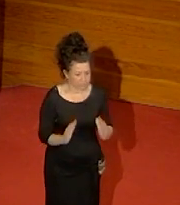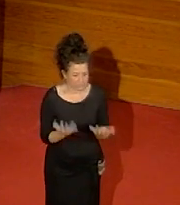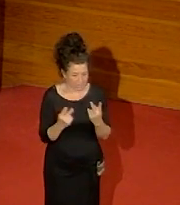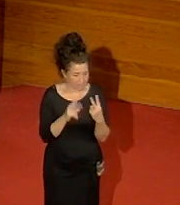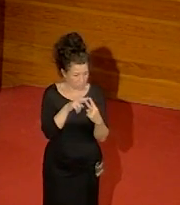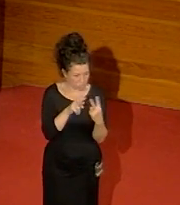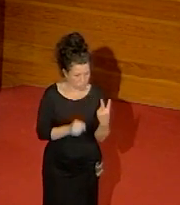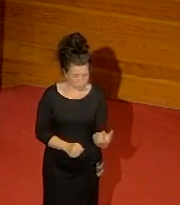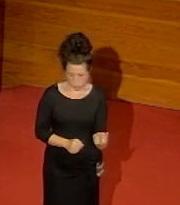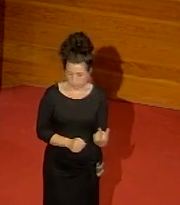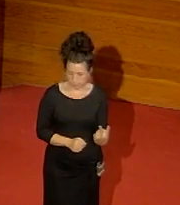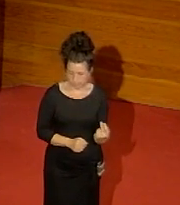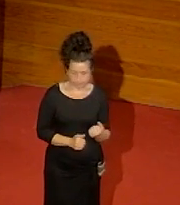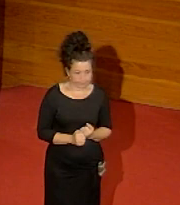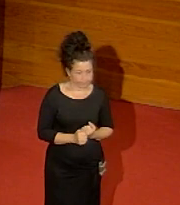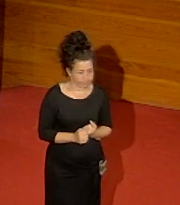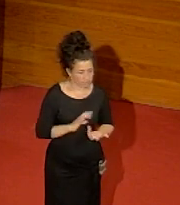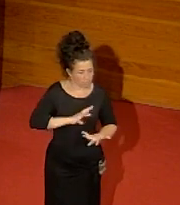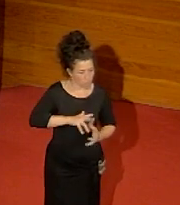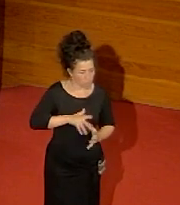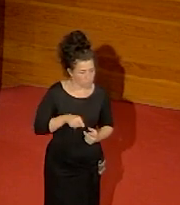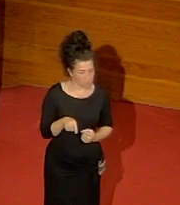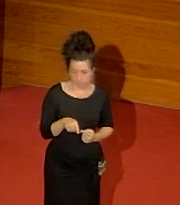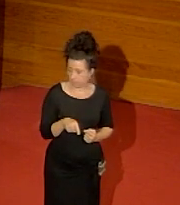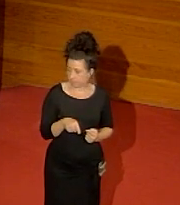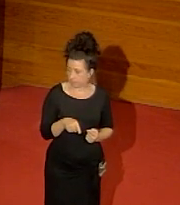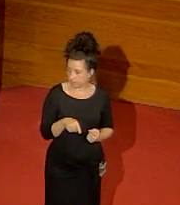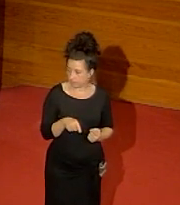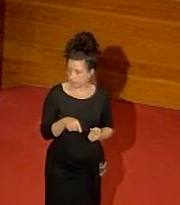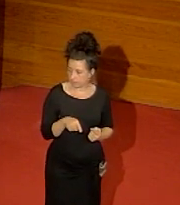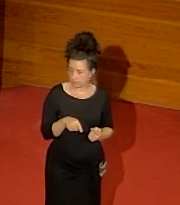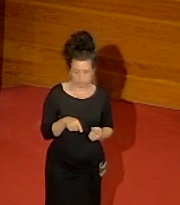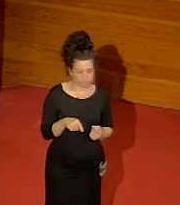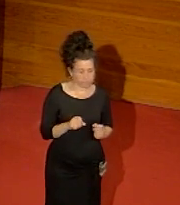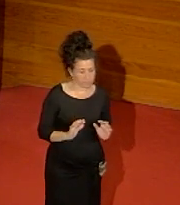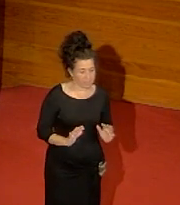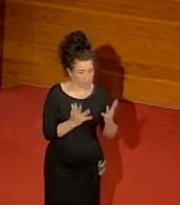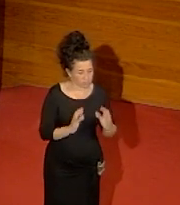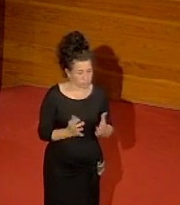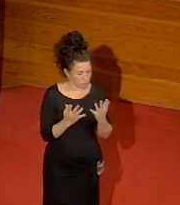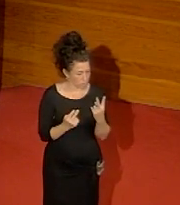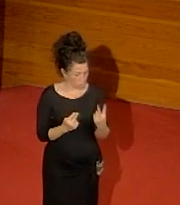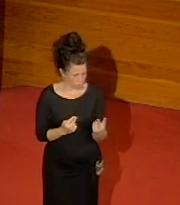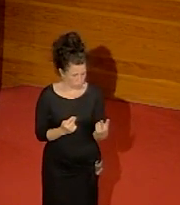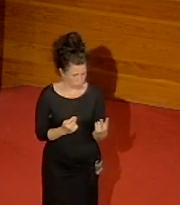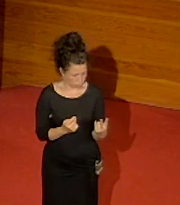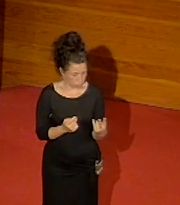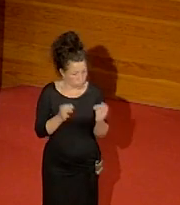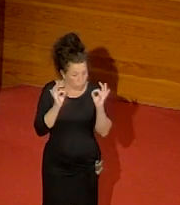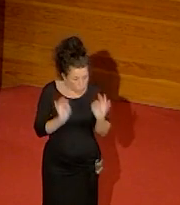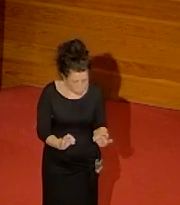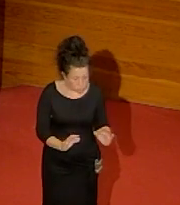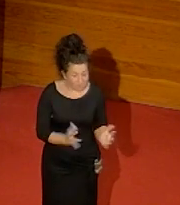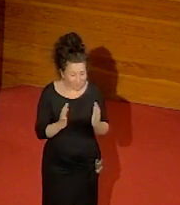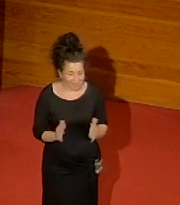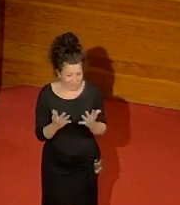eta albiste bezala, eman genituen, ba, bi erreskate horiek, ez? Erreskate momentuak, baina,